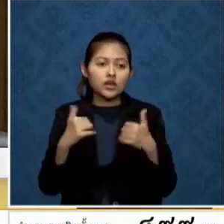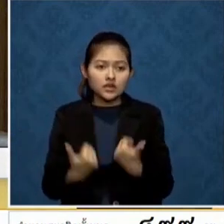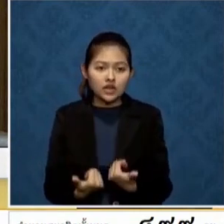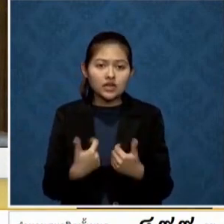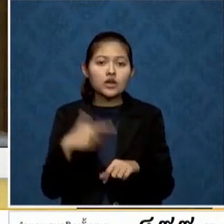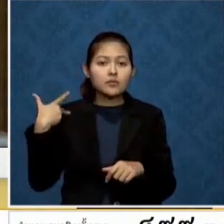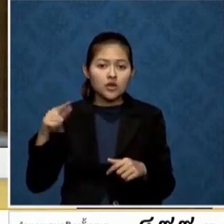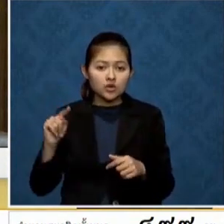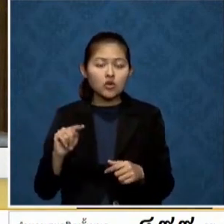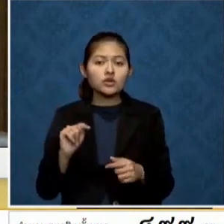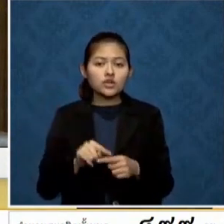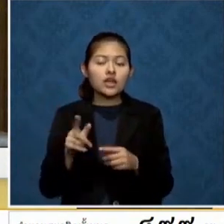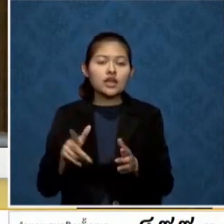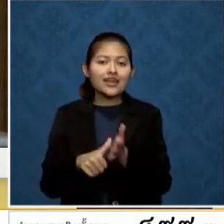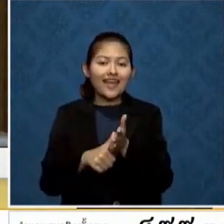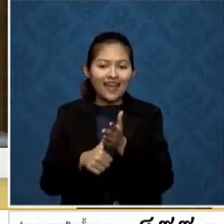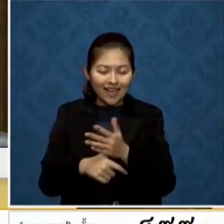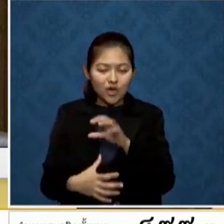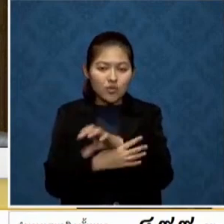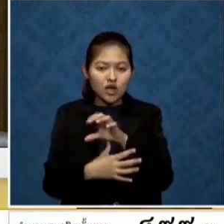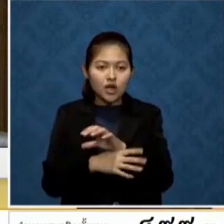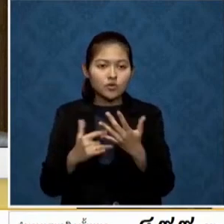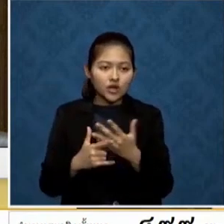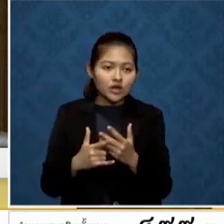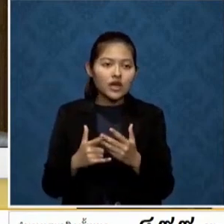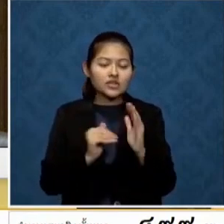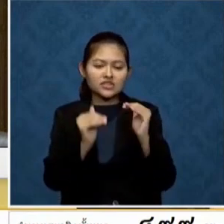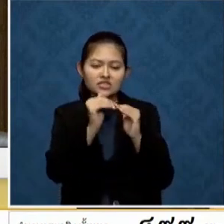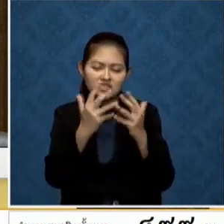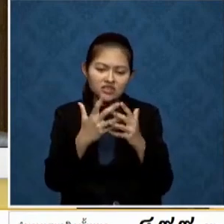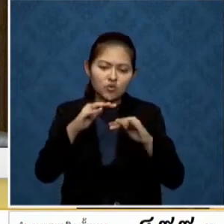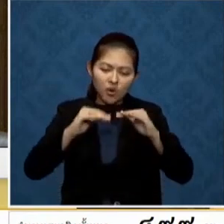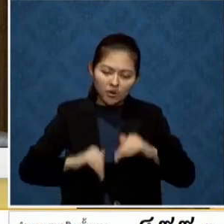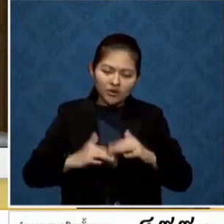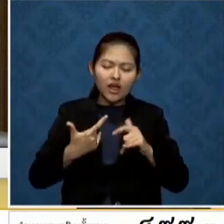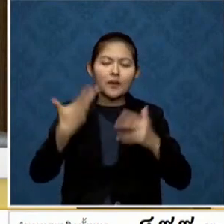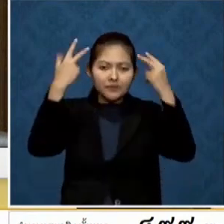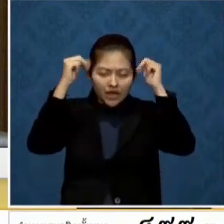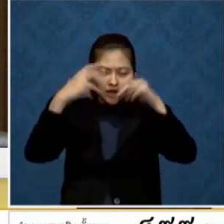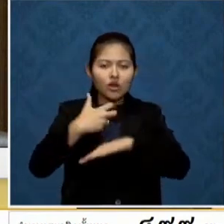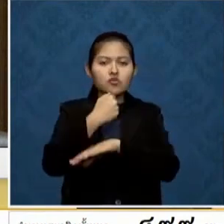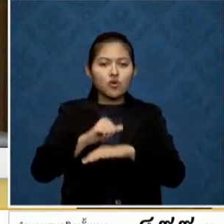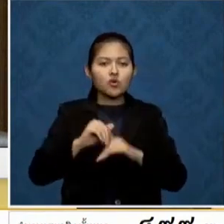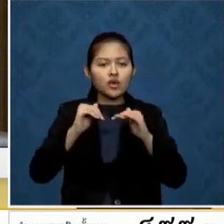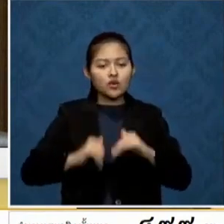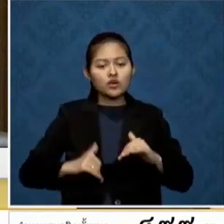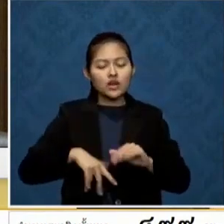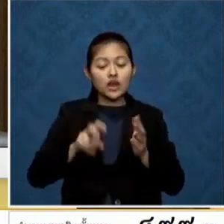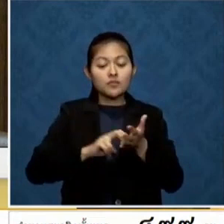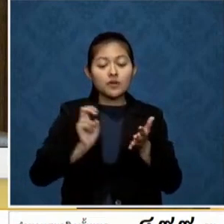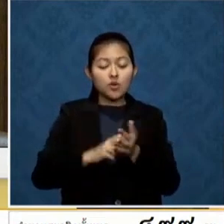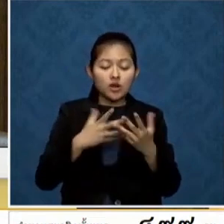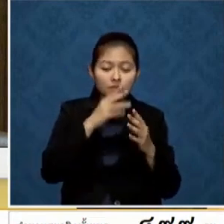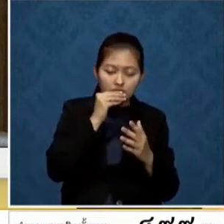ครับคือประโยชน์ที่เราจะได้จากการแก้ไขข้อบังคับนี้โดยไม่เป็นการริดรอนหรือว่าลดอำนาจของท่านนายกในการให้คำรับรองหรือ